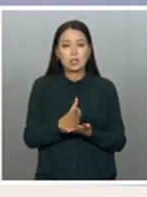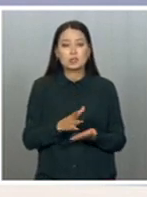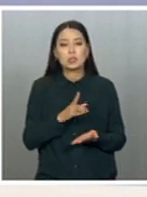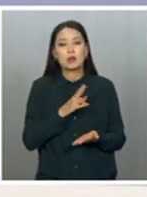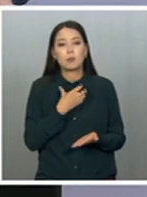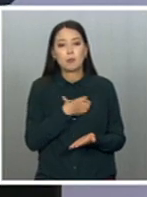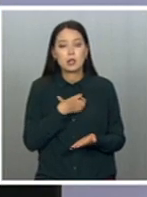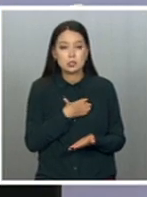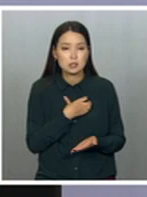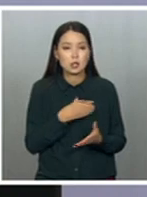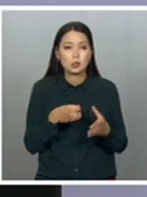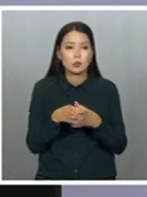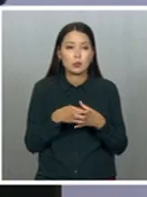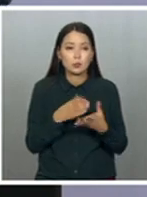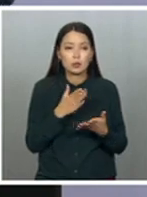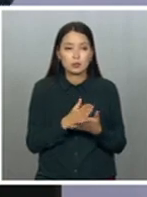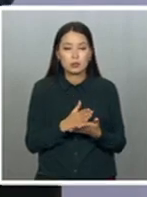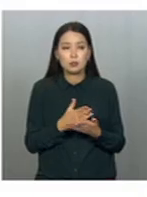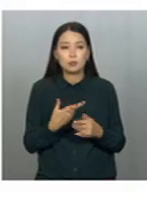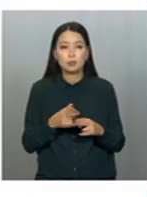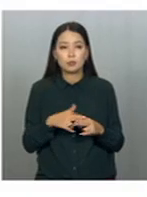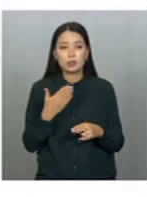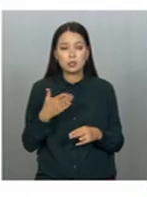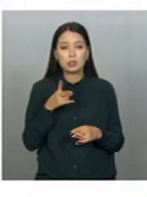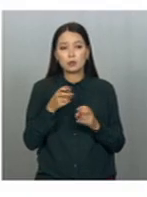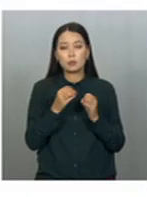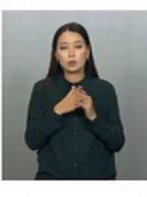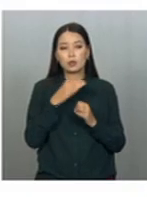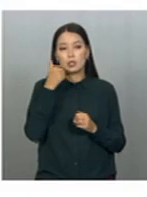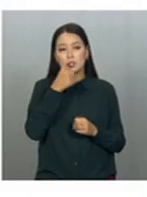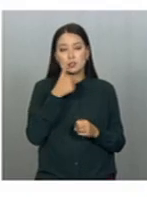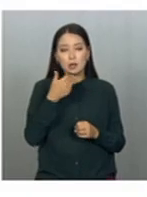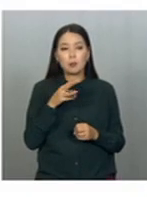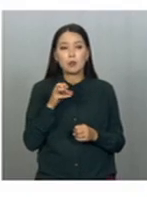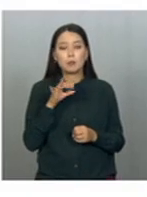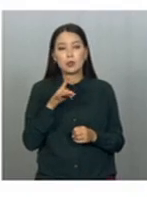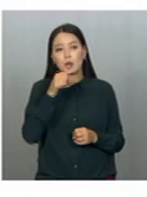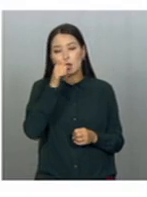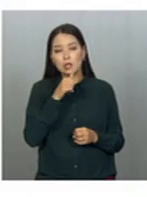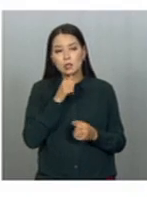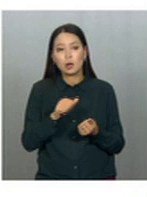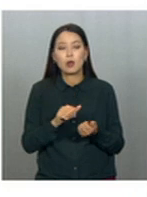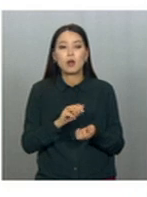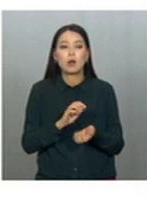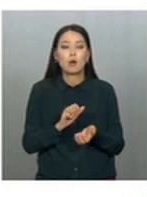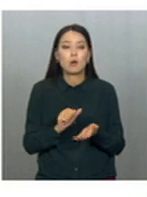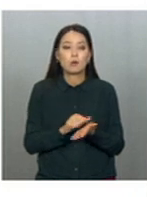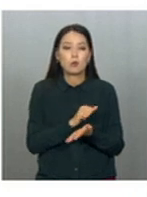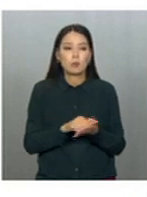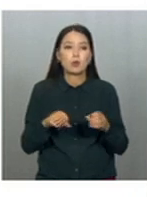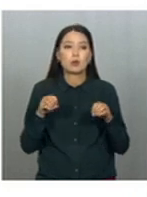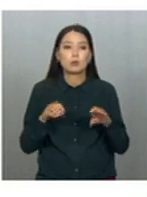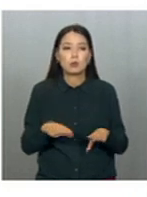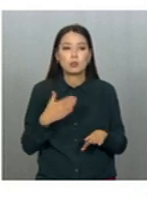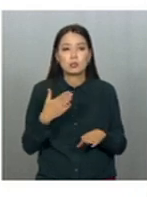қабылданды. Қандай құжат дейсіздер ғой? 2015 жылдың мамыр айында қабылданған құжат ұлт жоспары 5